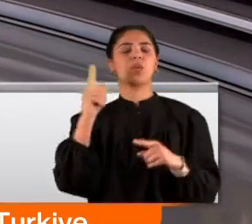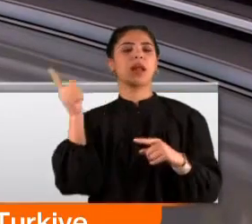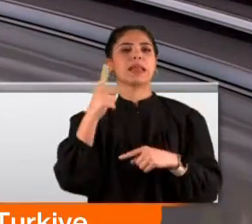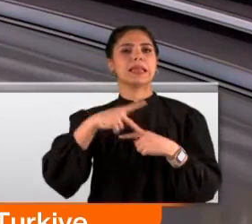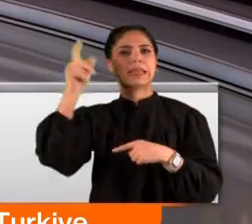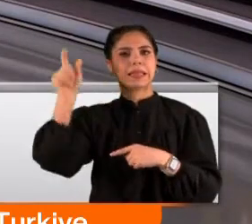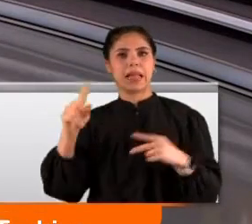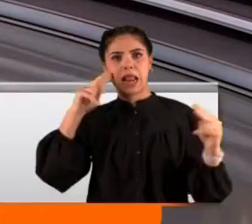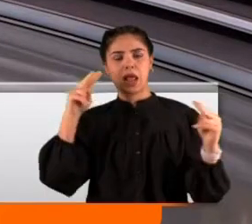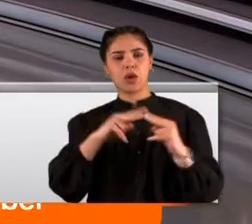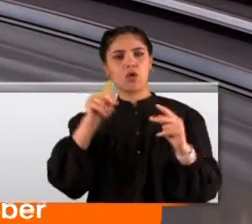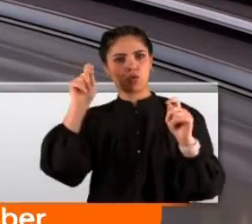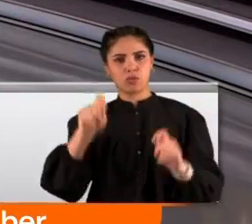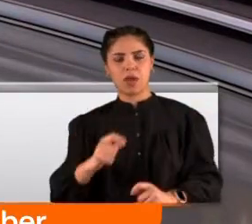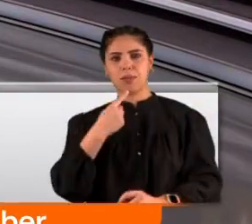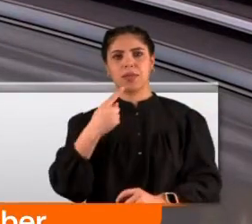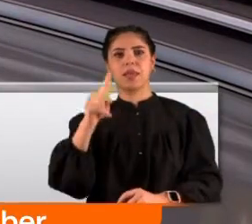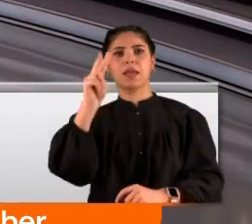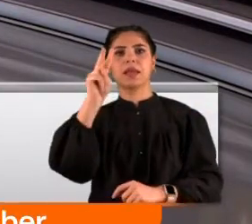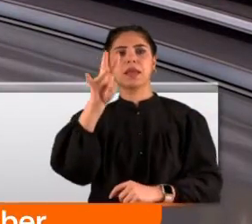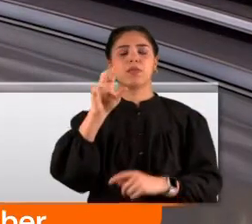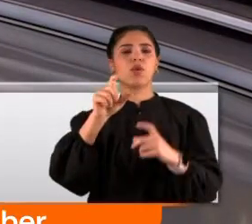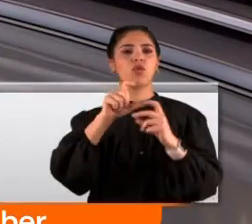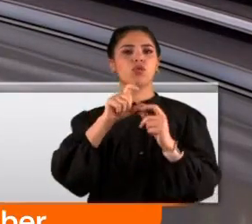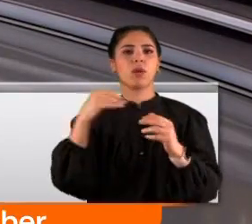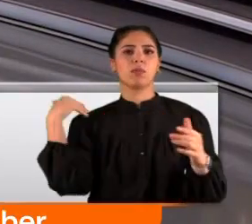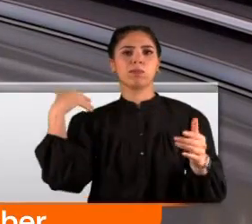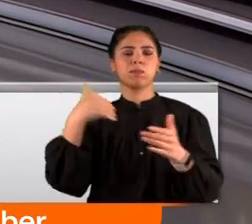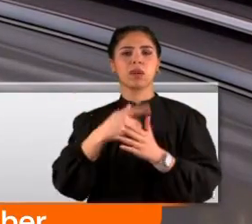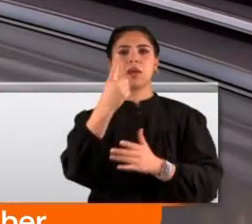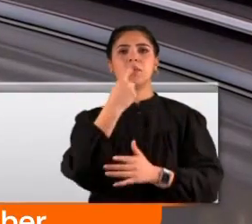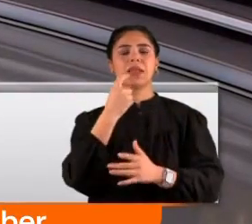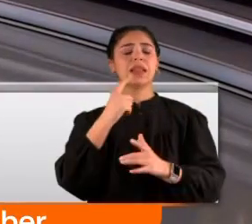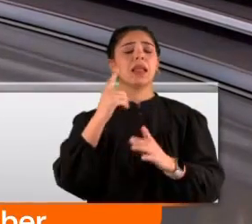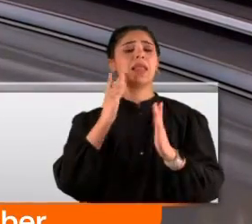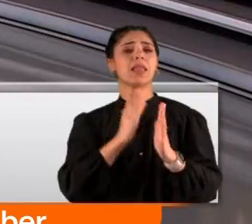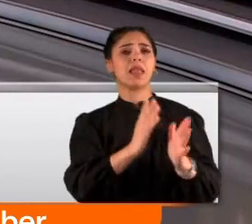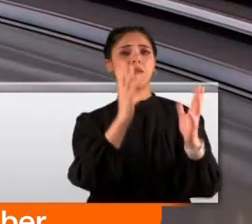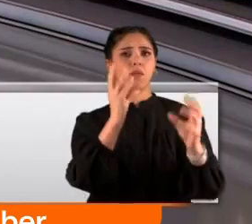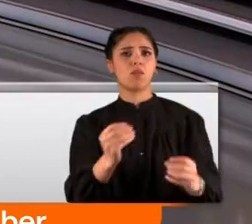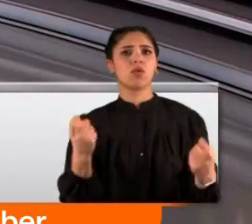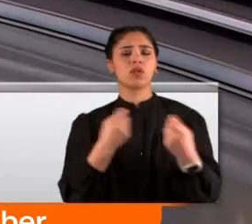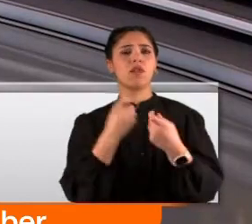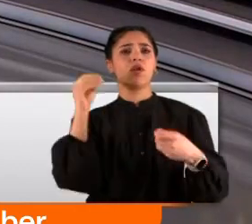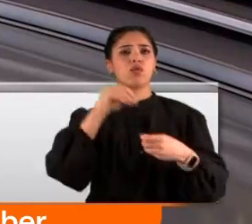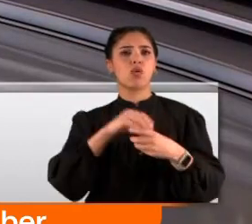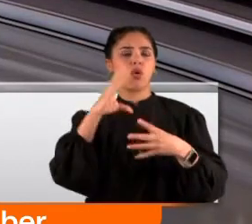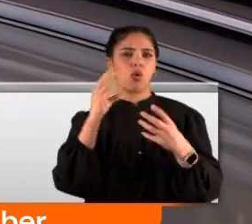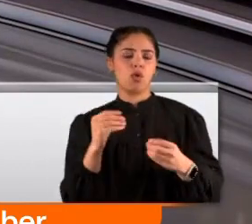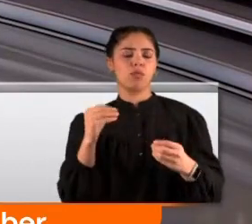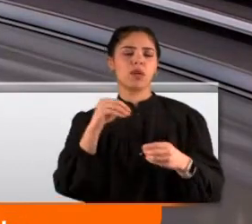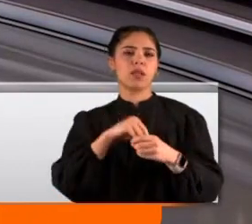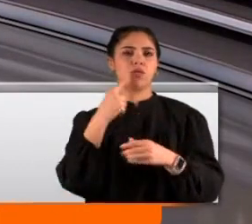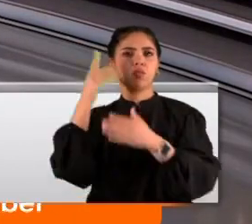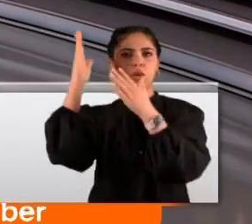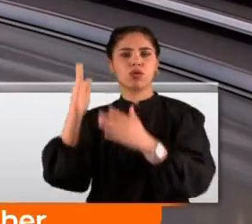ile görüşme gerçekleştirdi Erdoğan. 24 Şubat'tan bu yana neredeyse bir yıldır süren işgalin, savaşın sonlanması için çalışıyor. Umut